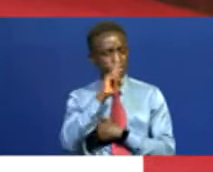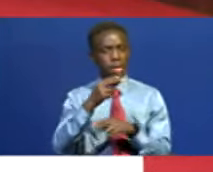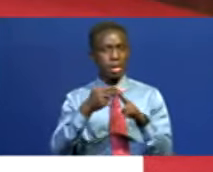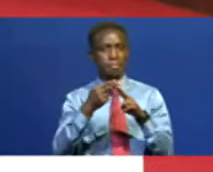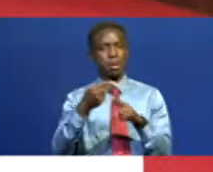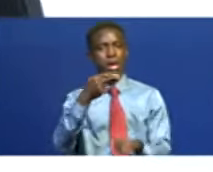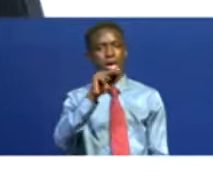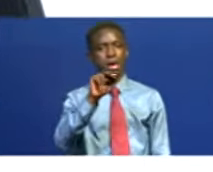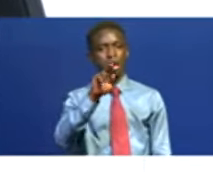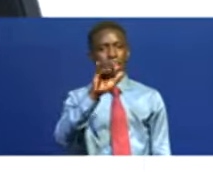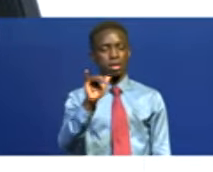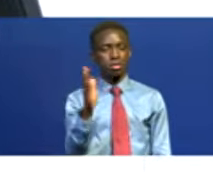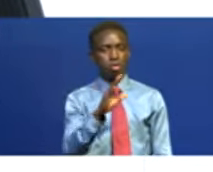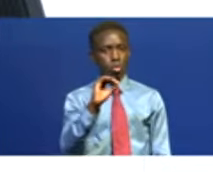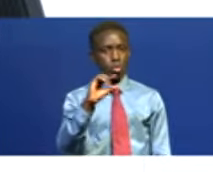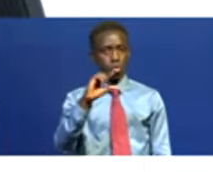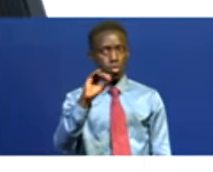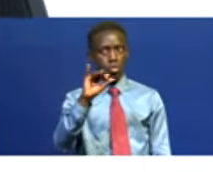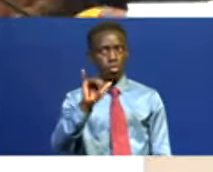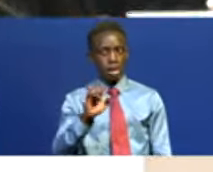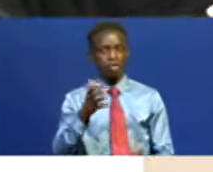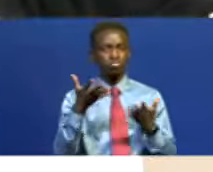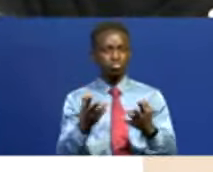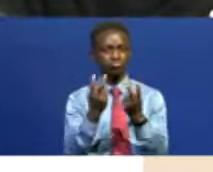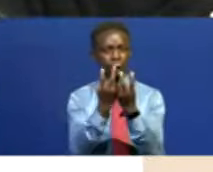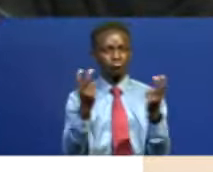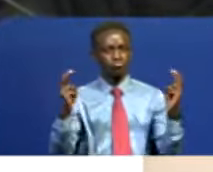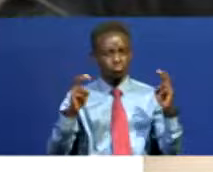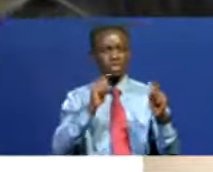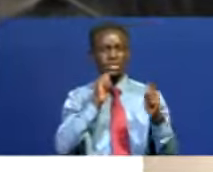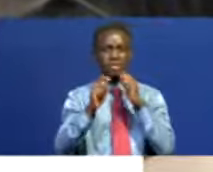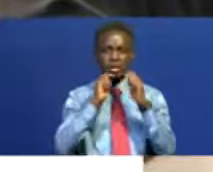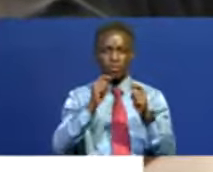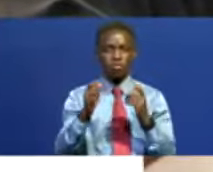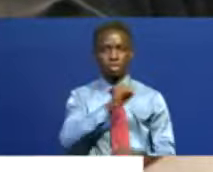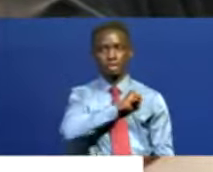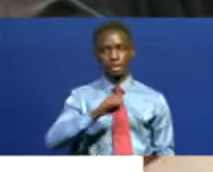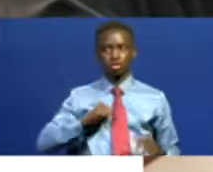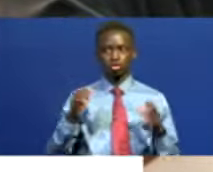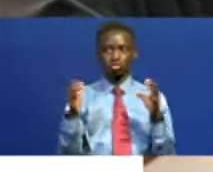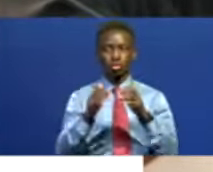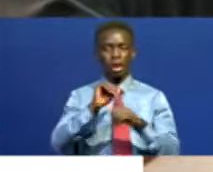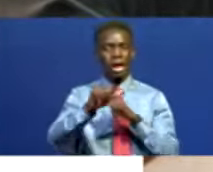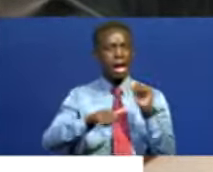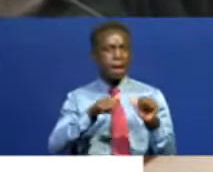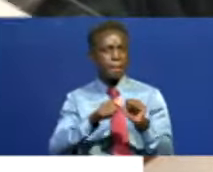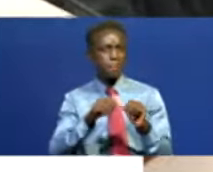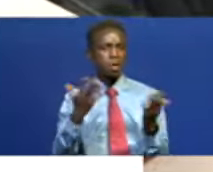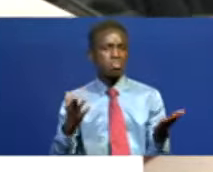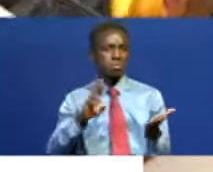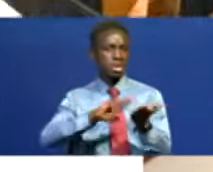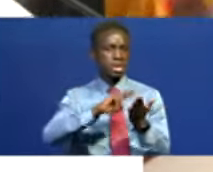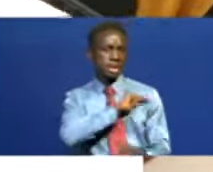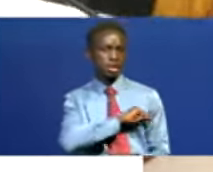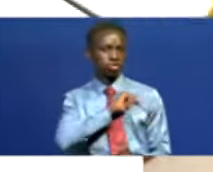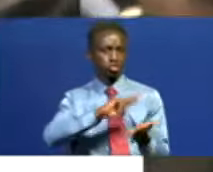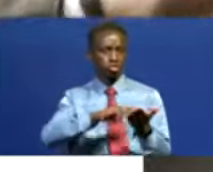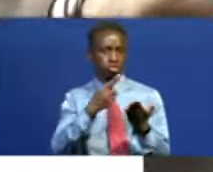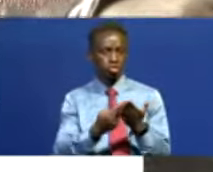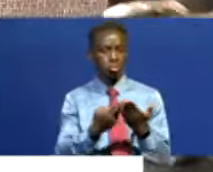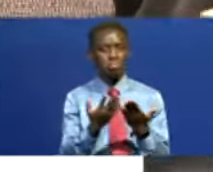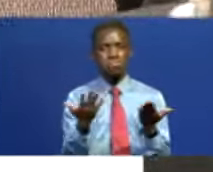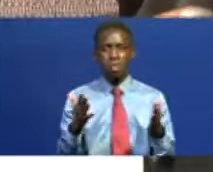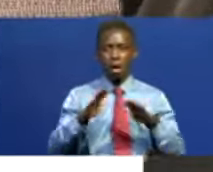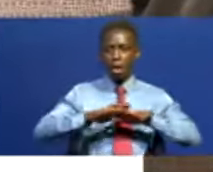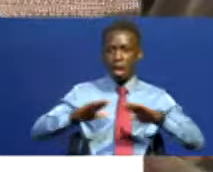ya seneti kuhusu ardhi, mazingira na rasilimali za kiasili kujibu maswali ya maseneta kuhusiana na